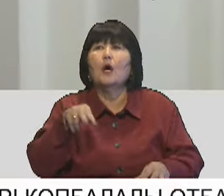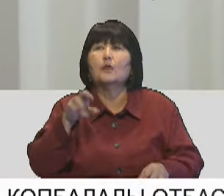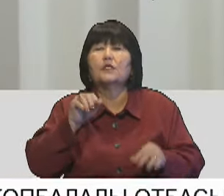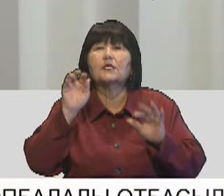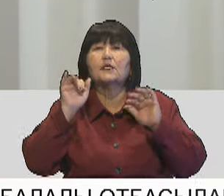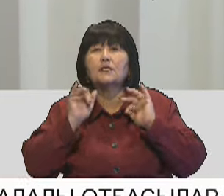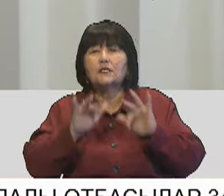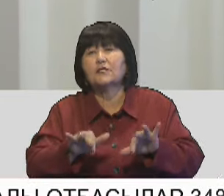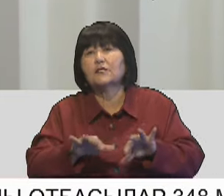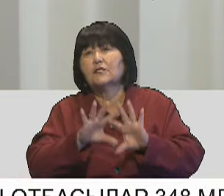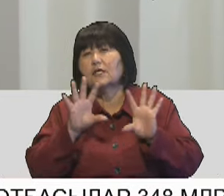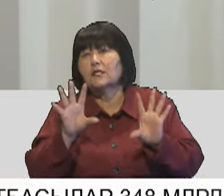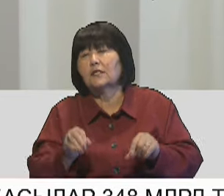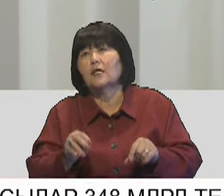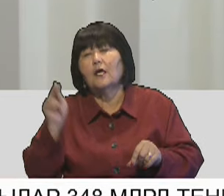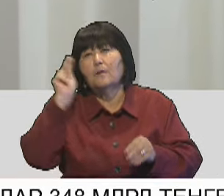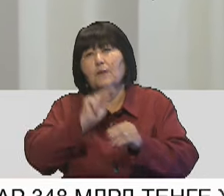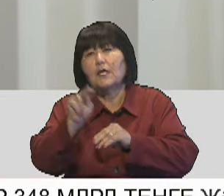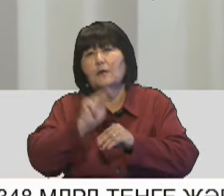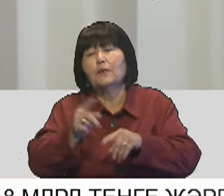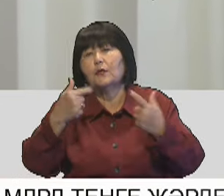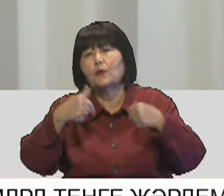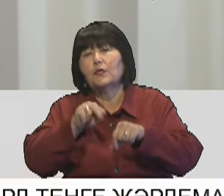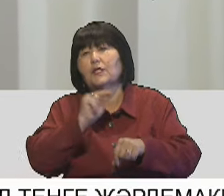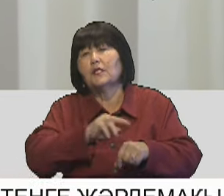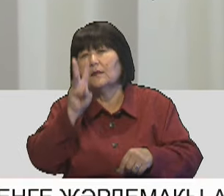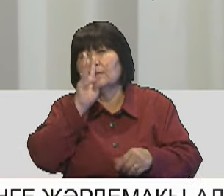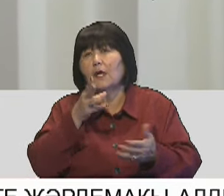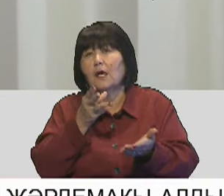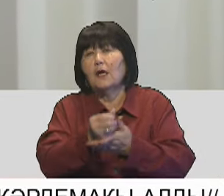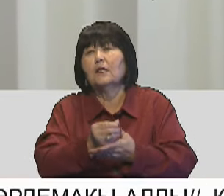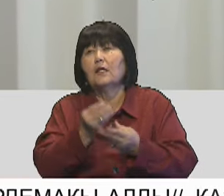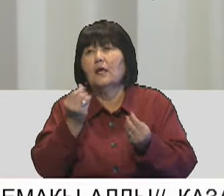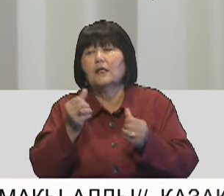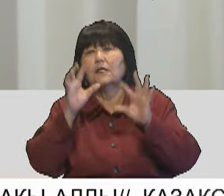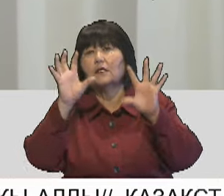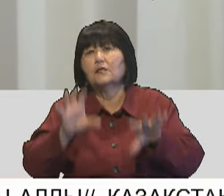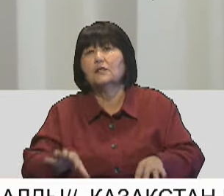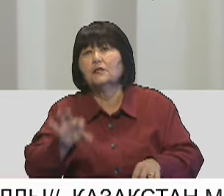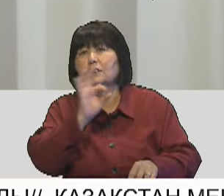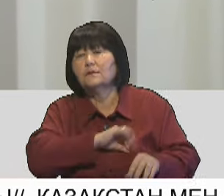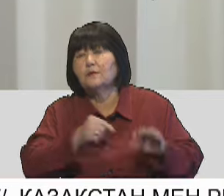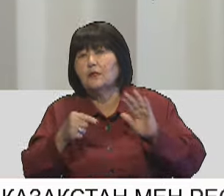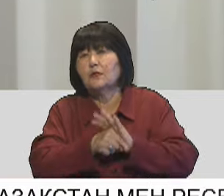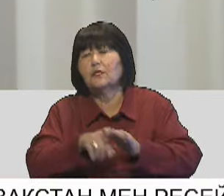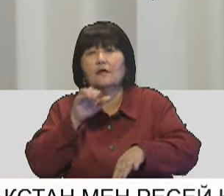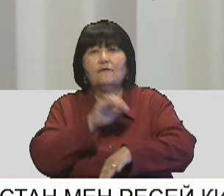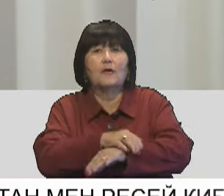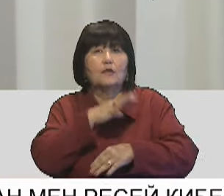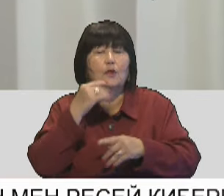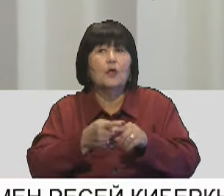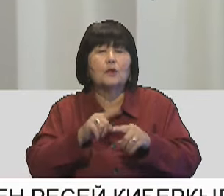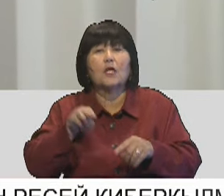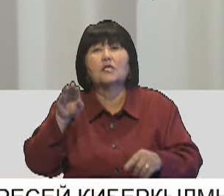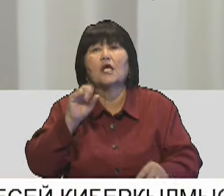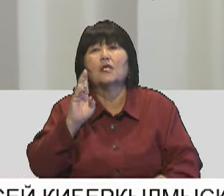іс-шара İş-şaralarda bilim beru uyumdarındağı enbek aqıqarın alğan bejet karajatın zansız elenu faktileri azaymay tur. Meselen,